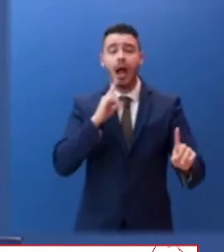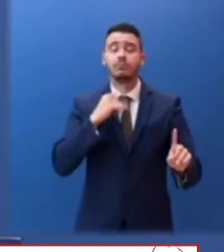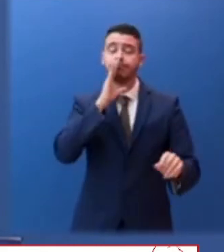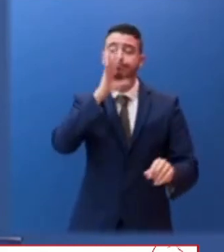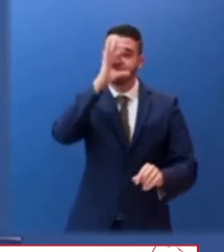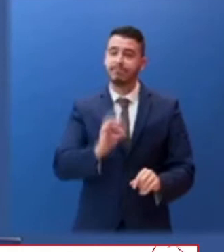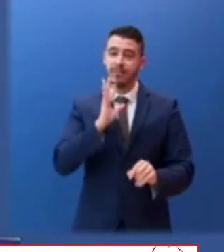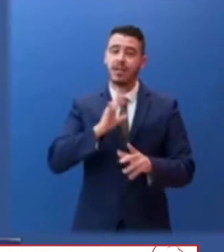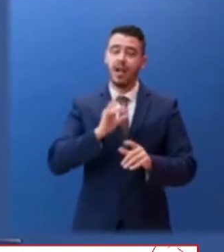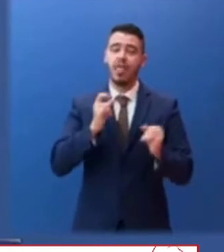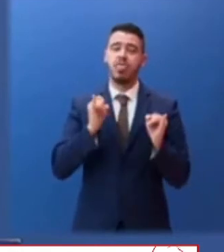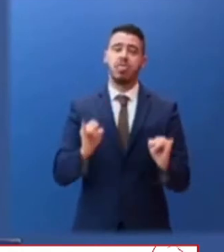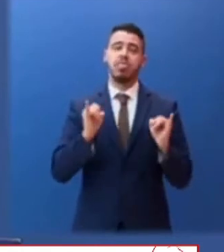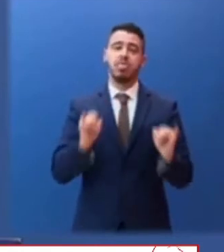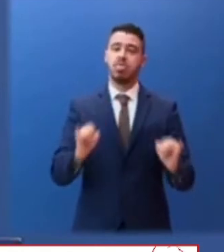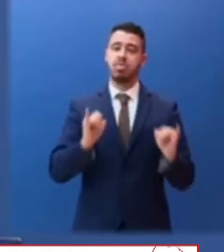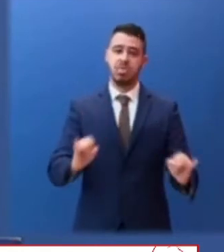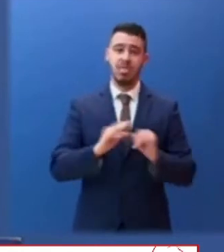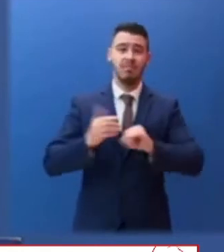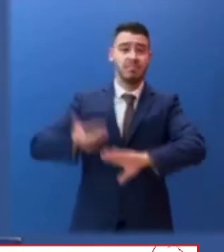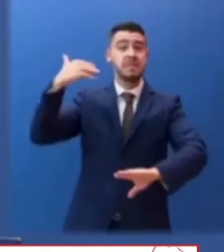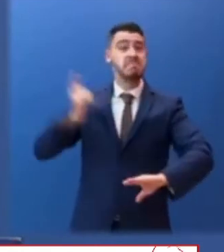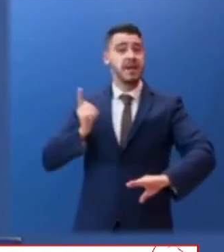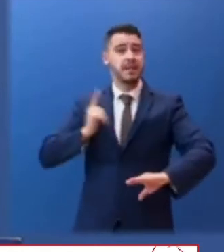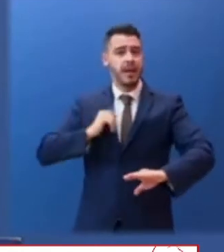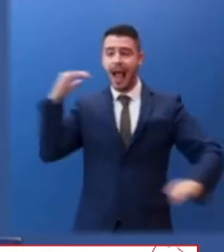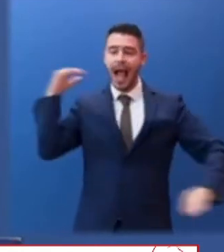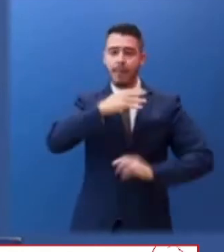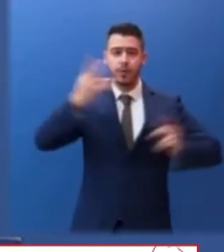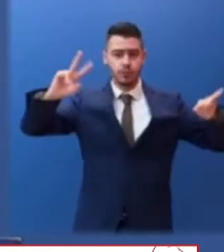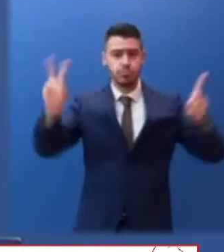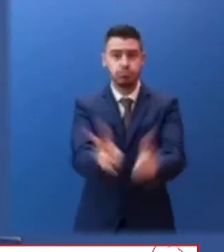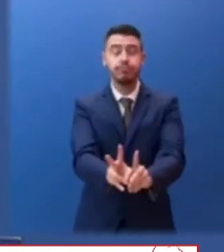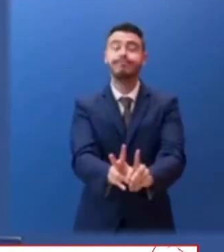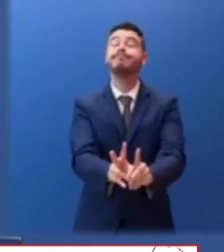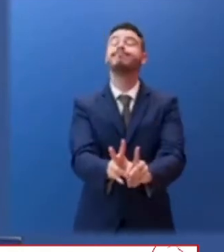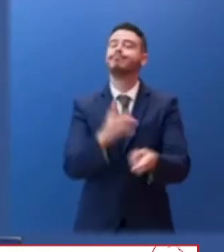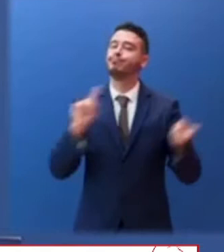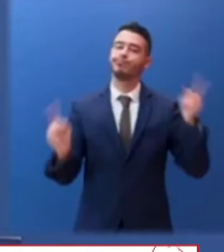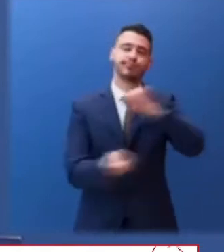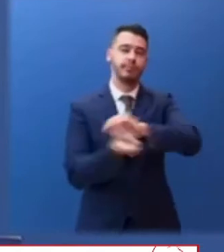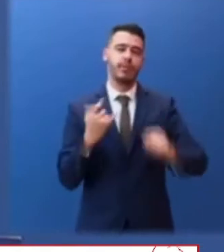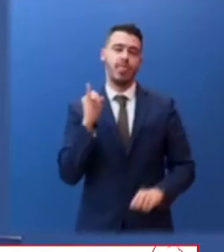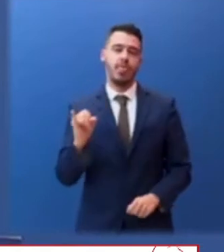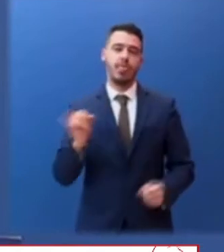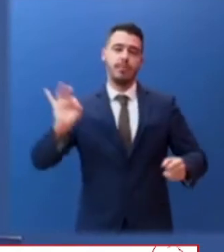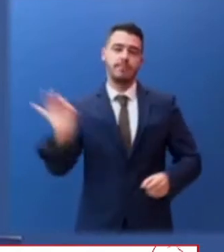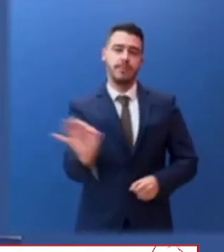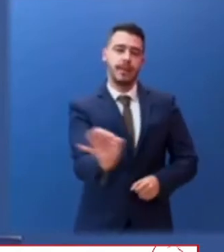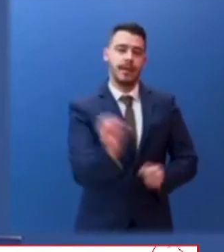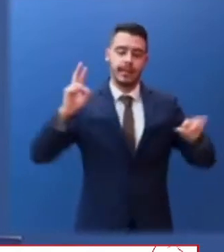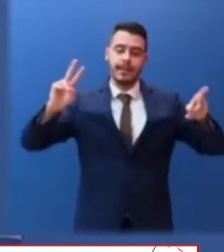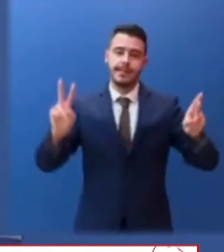αργή. Πιο αργή από όσο αναμενόταν, εξαιτίας και της κόπωσης όλων μας, μετά από 10 μήνες μάχης με